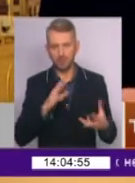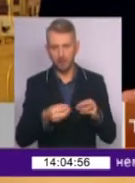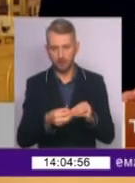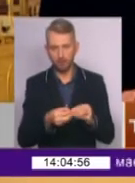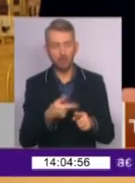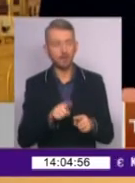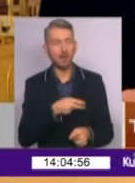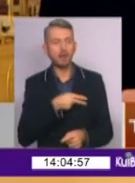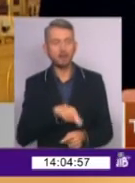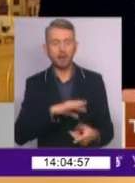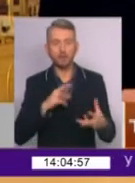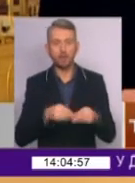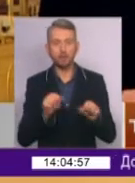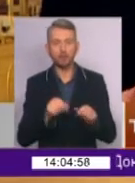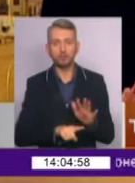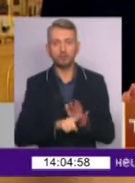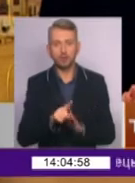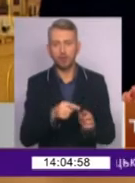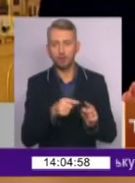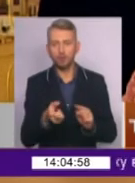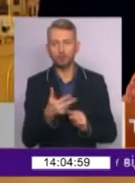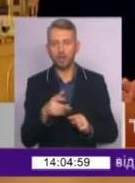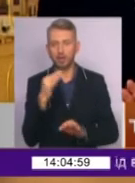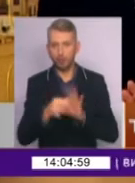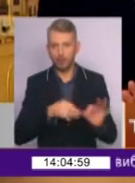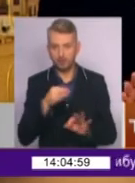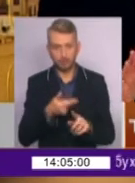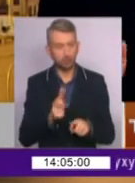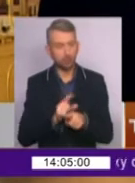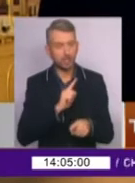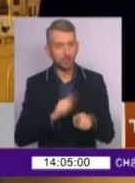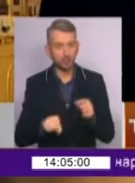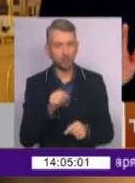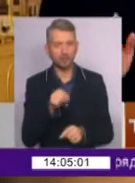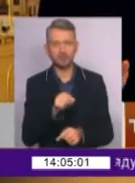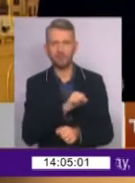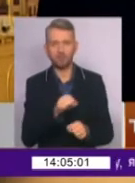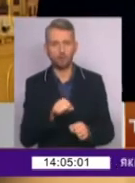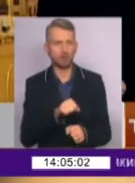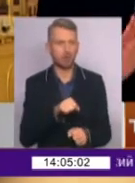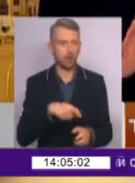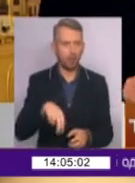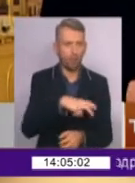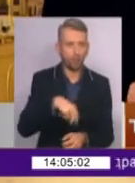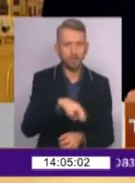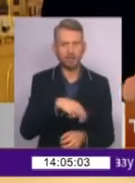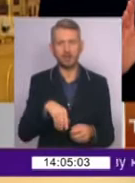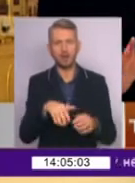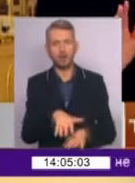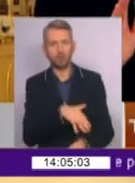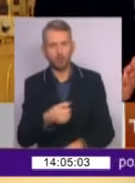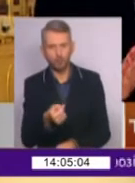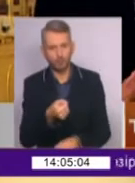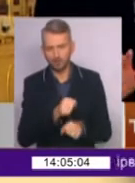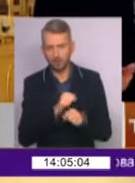може наступити протягом декількох діб. Тобто це швидко, з ним не можна ходити, його переходити, довго носити.